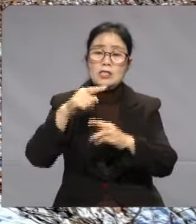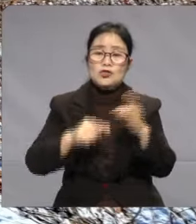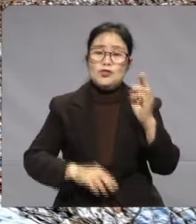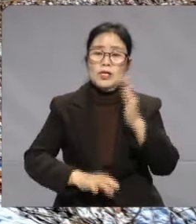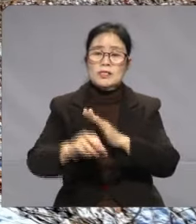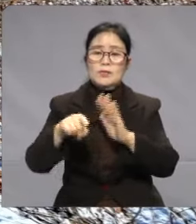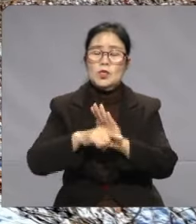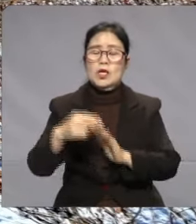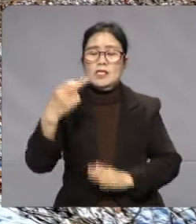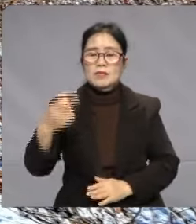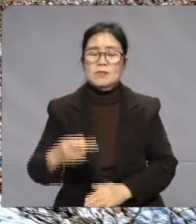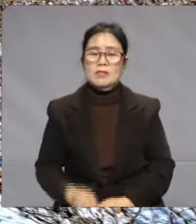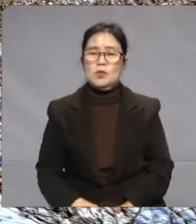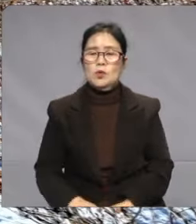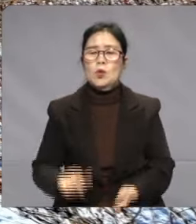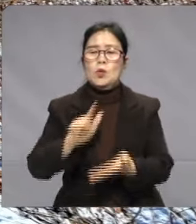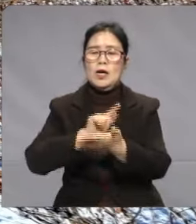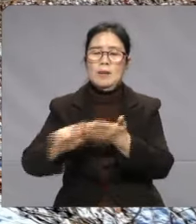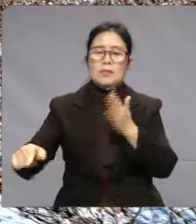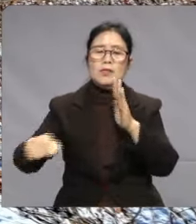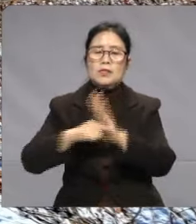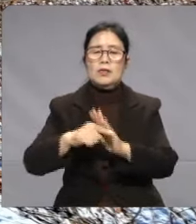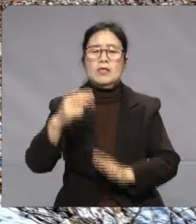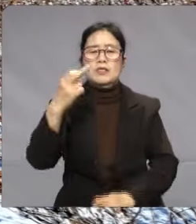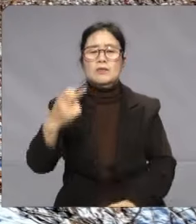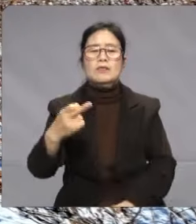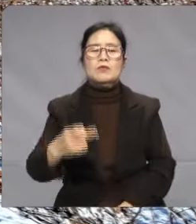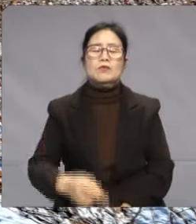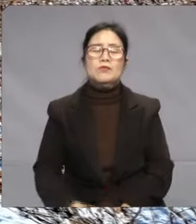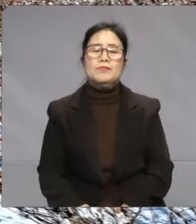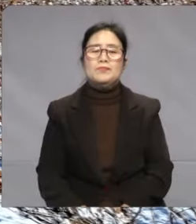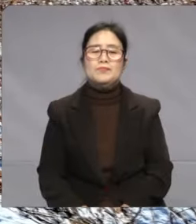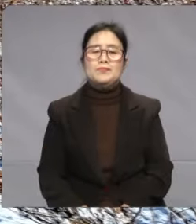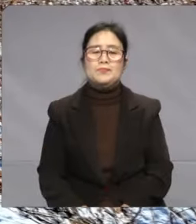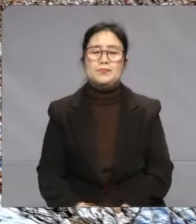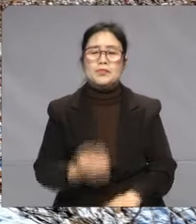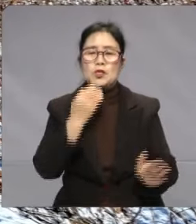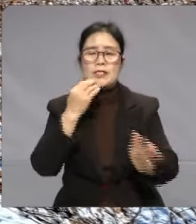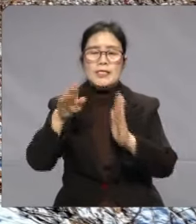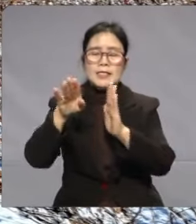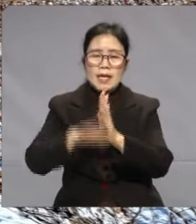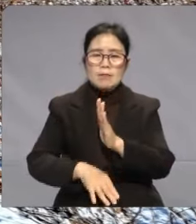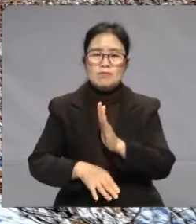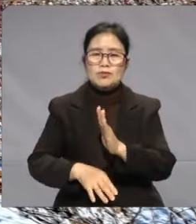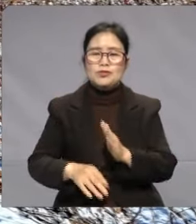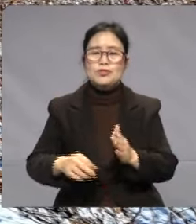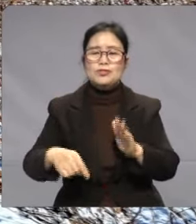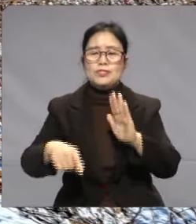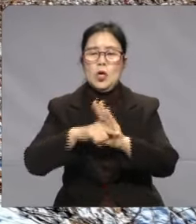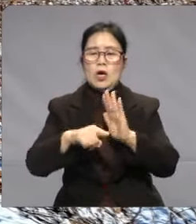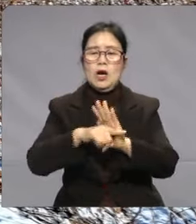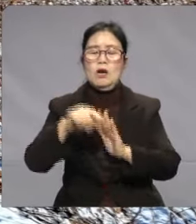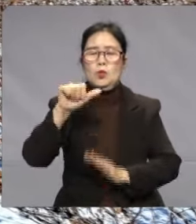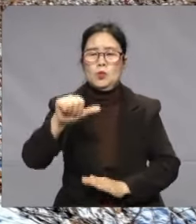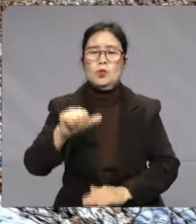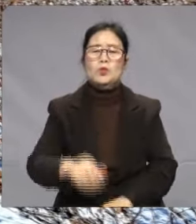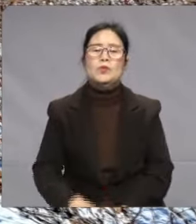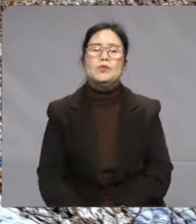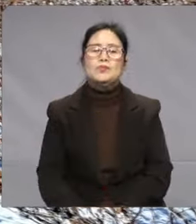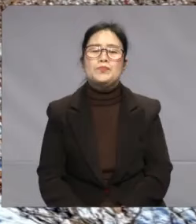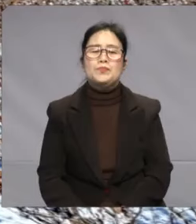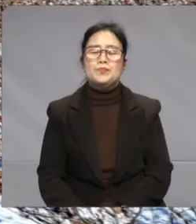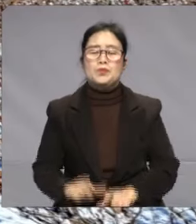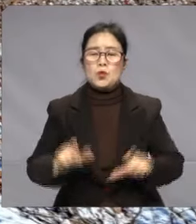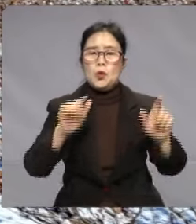12도 경기 동부지역 가평 영하 12도에서 출발하겠고요 경기 남부 적 아침 기훈은 영하 5도를 밑돌겠습니다